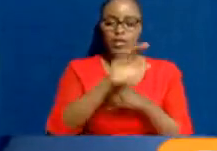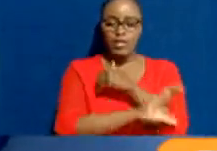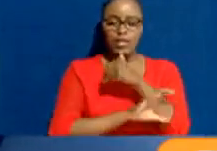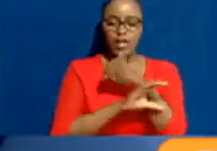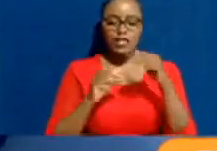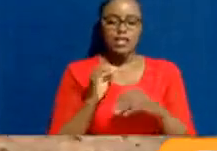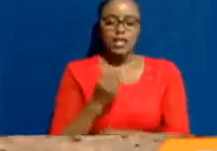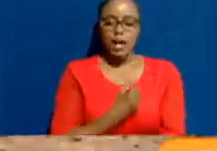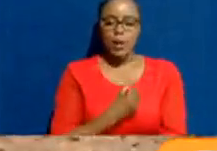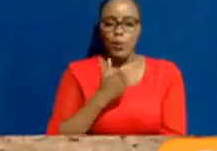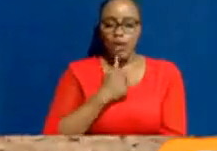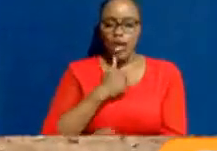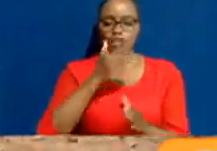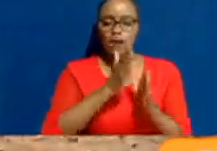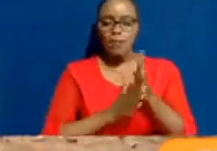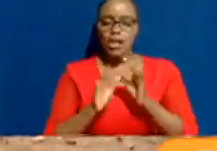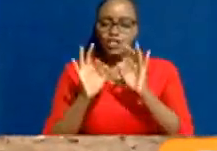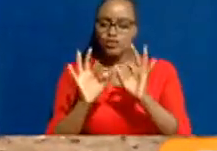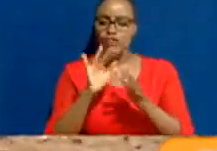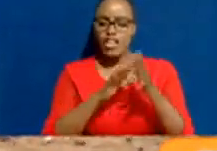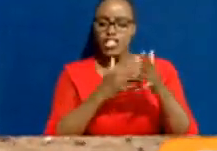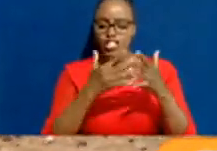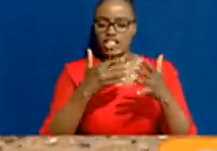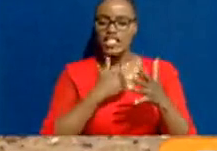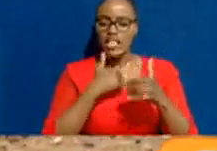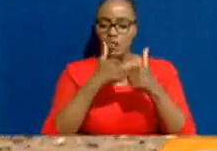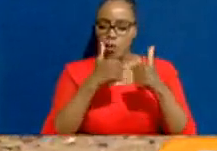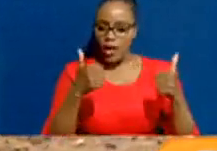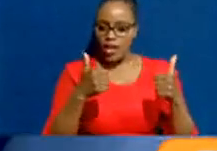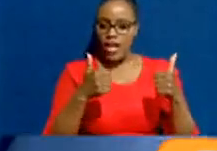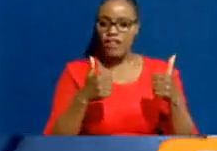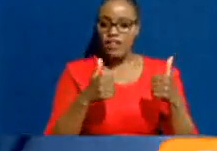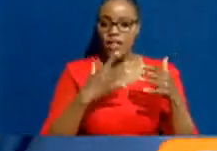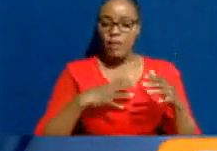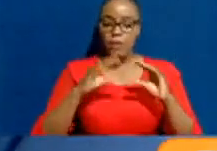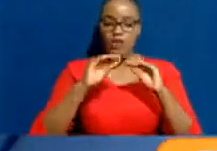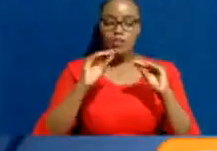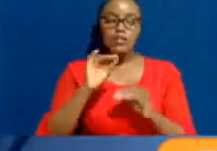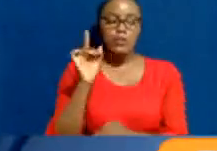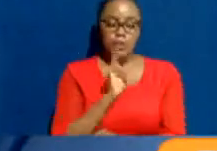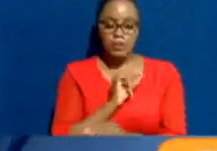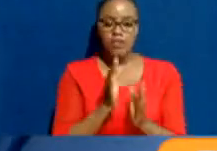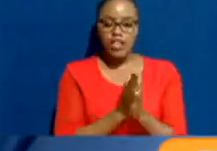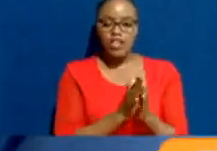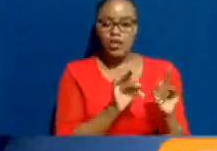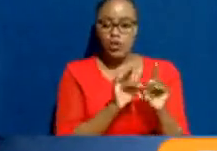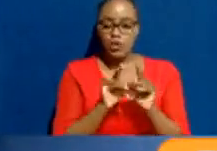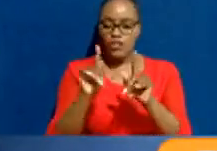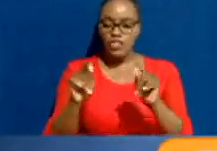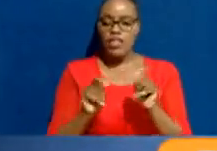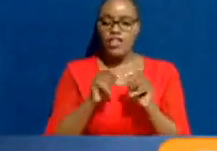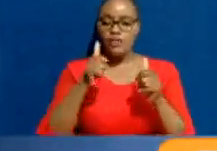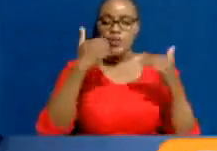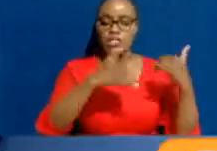na mipangilio, ziko na structures. Kutoka academy watu wanafuzu wanaenda kwa timu ambayo